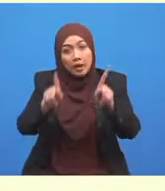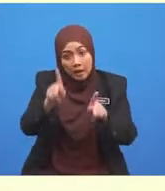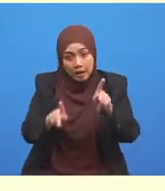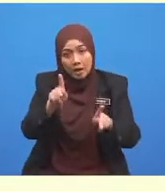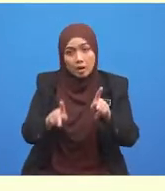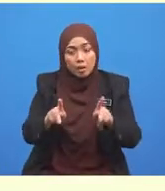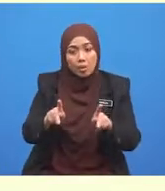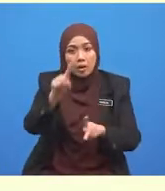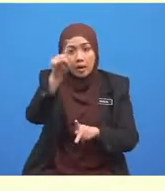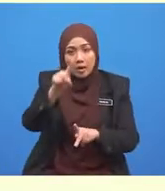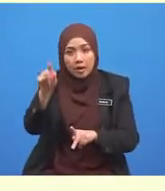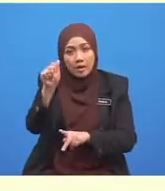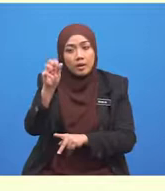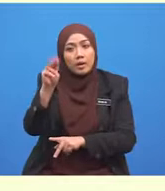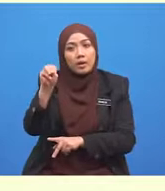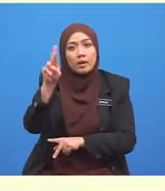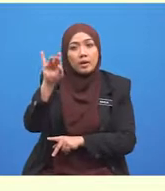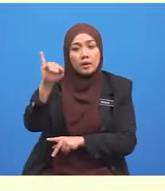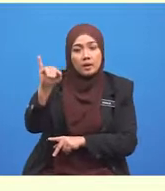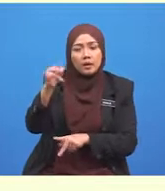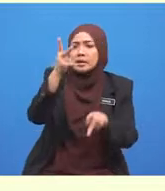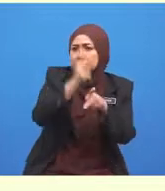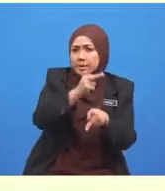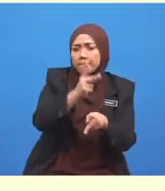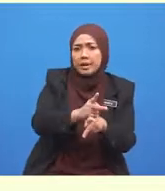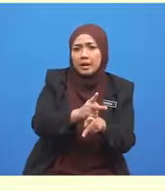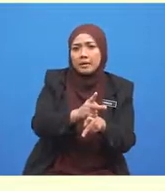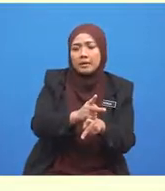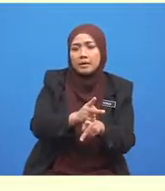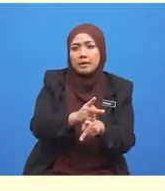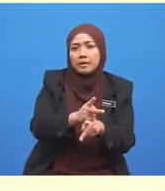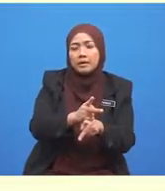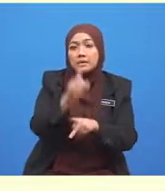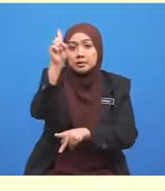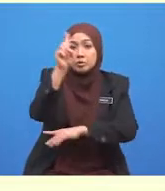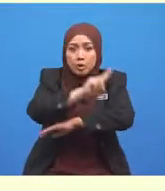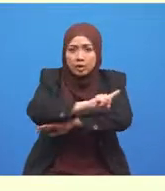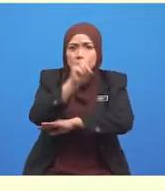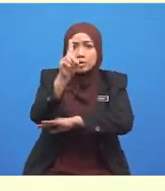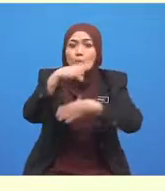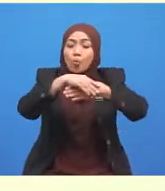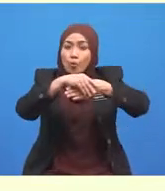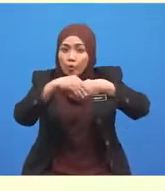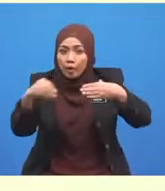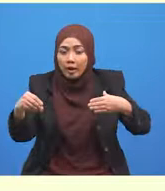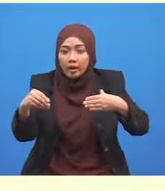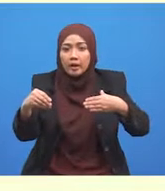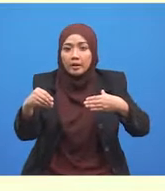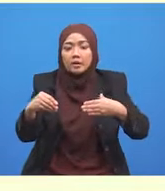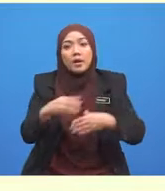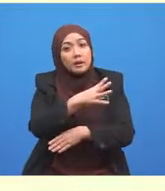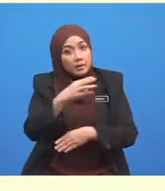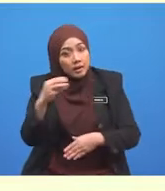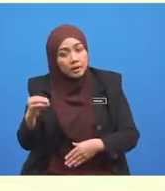Sekiranya Zamri menyimpan wang sakunya sehari RM1,